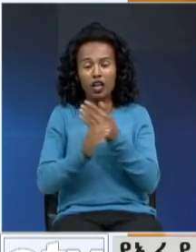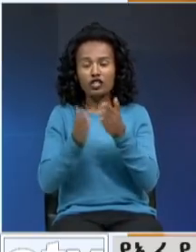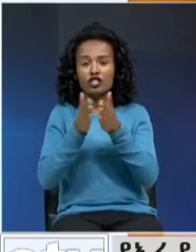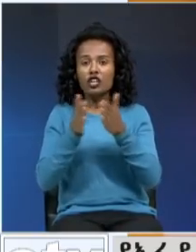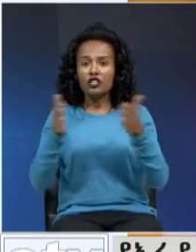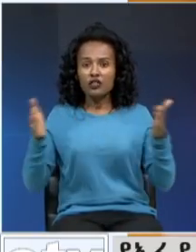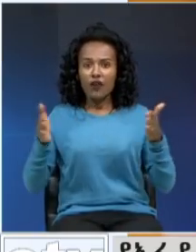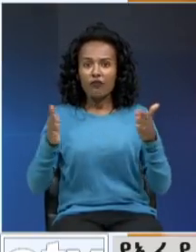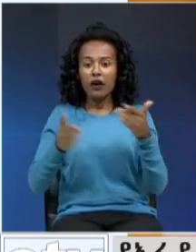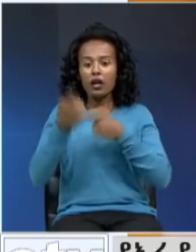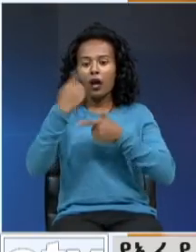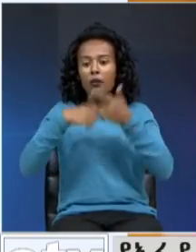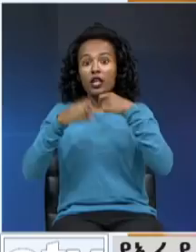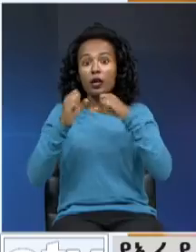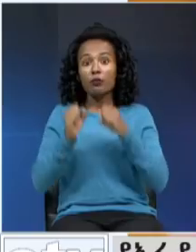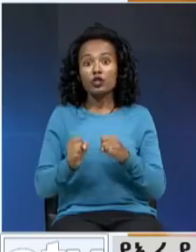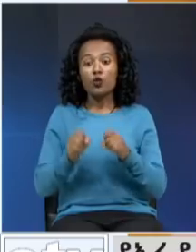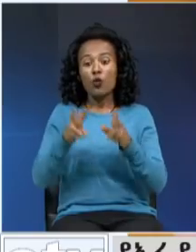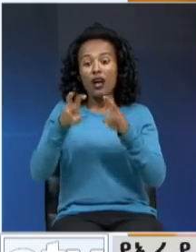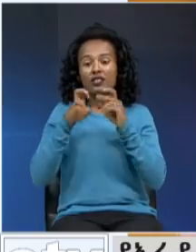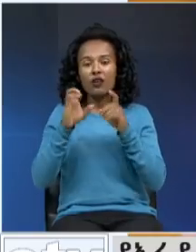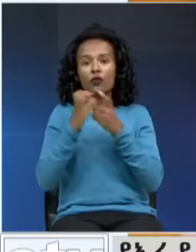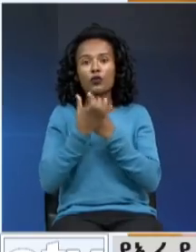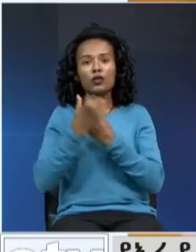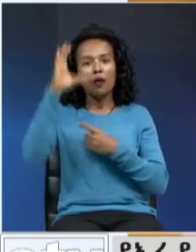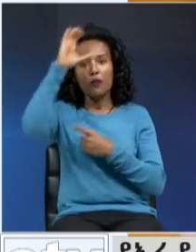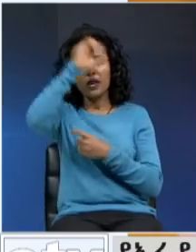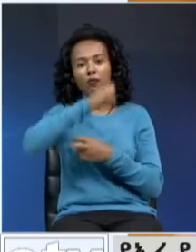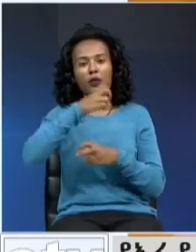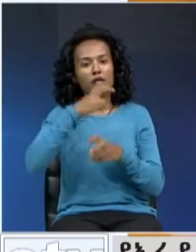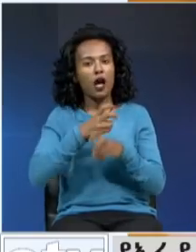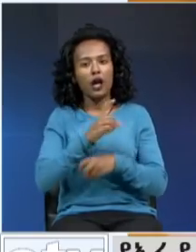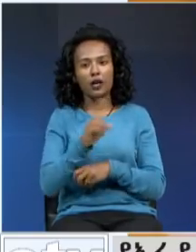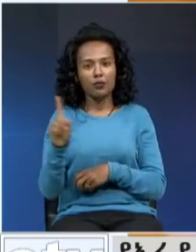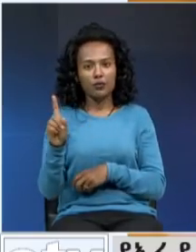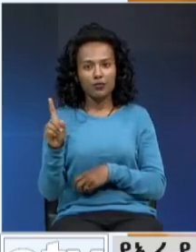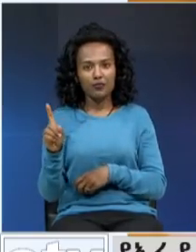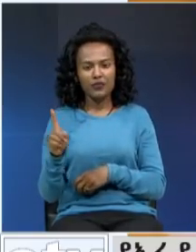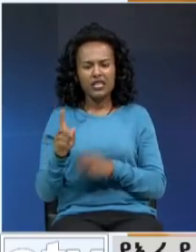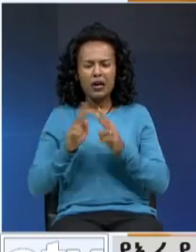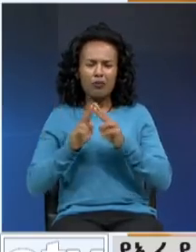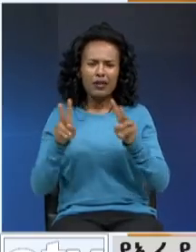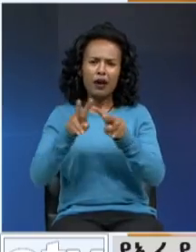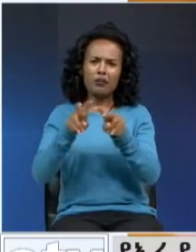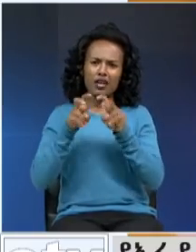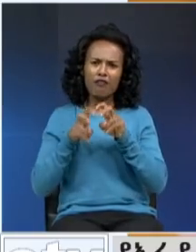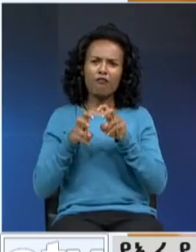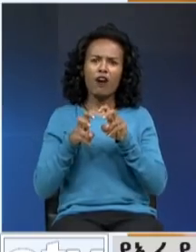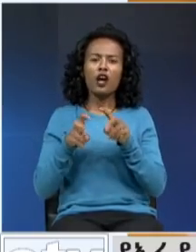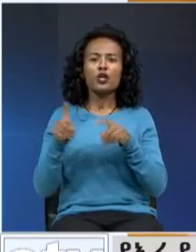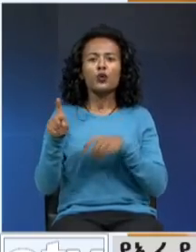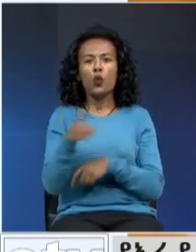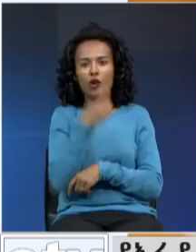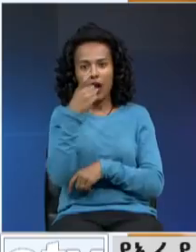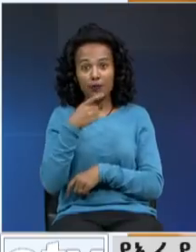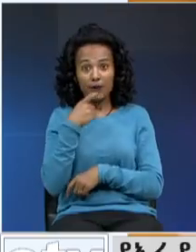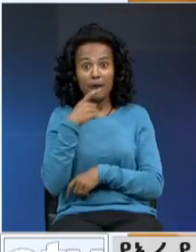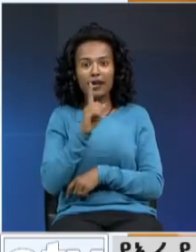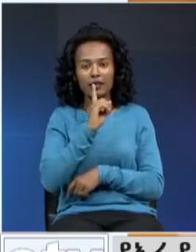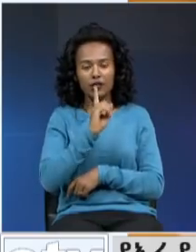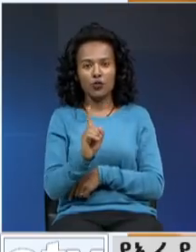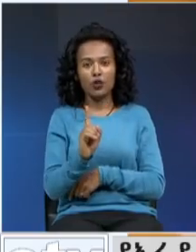ከተስፋፋ ሊያመጣ የሚችለውን አስከፊ ሁኔታ ለመገመት አያዳግትም። በጣም የከፋ ይሆናል በማለት